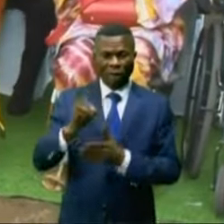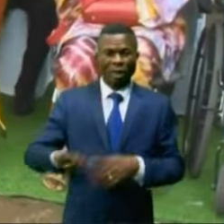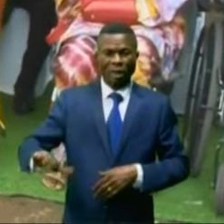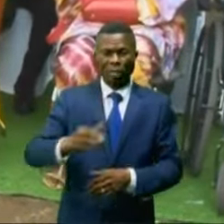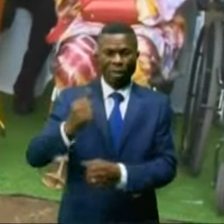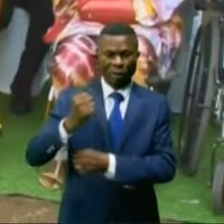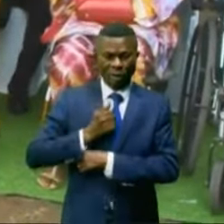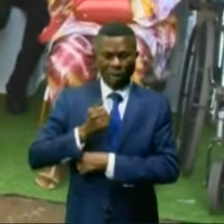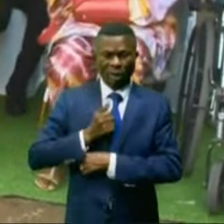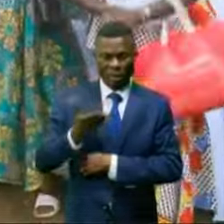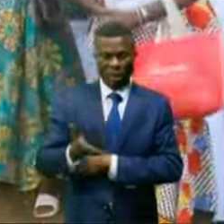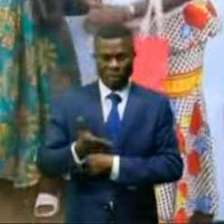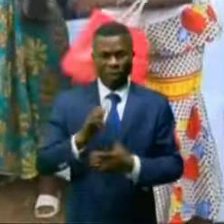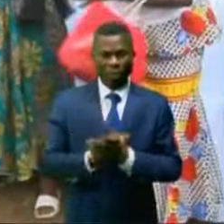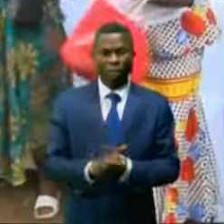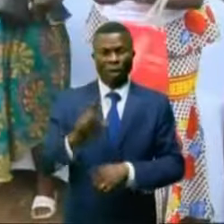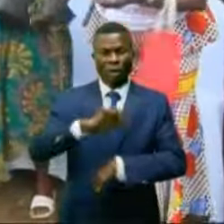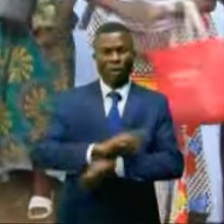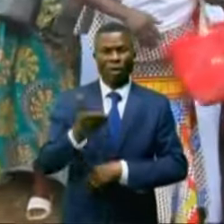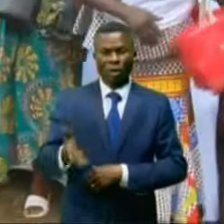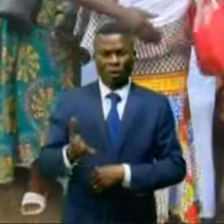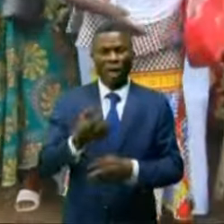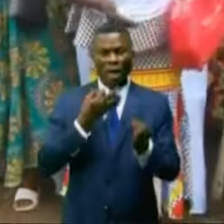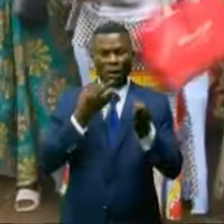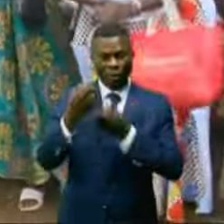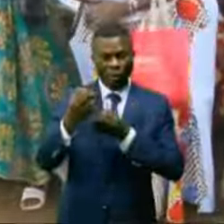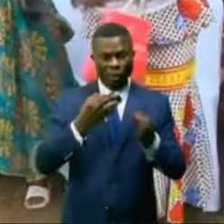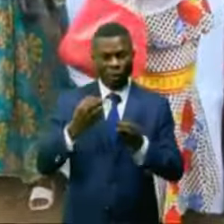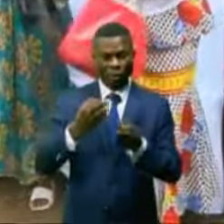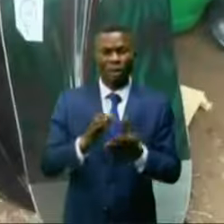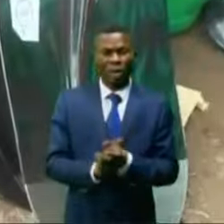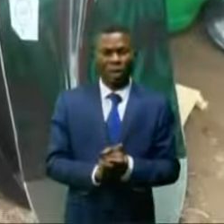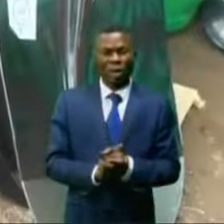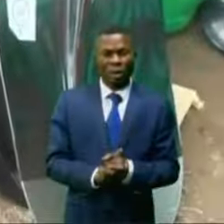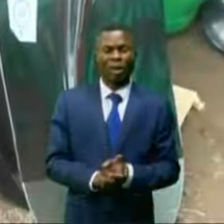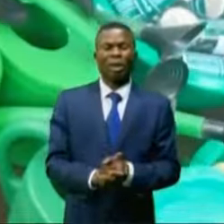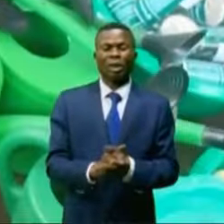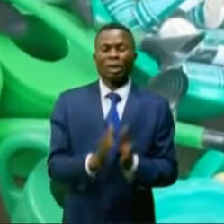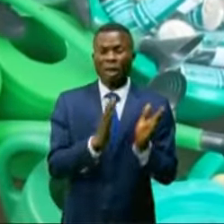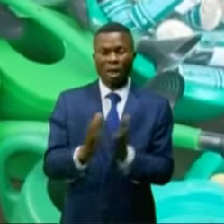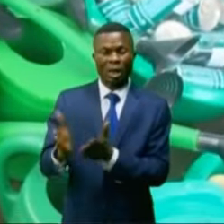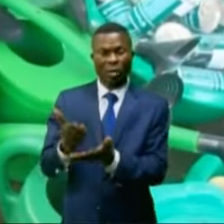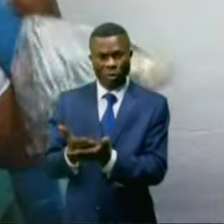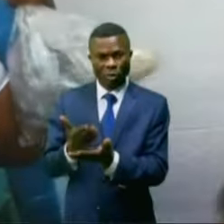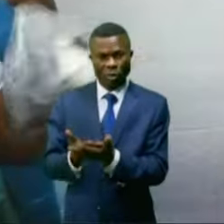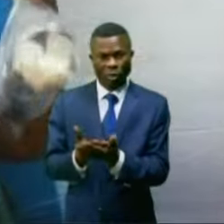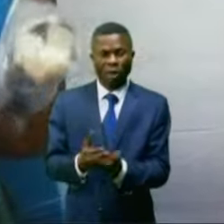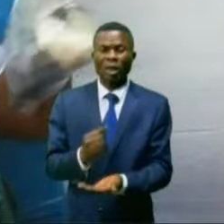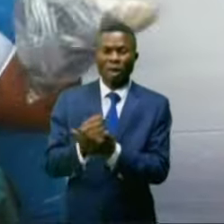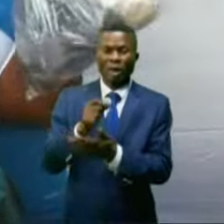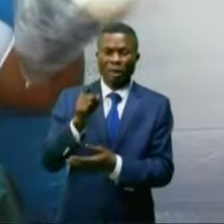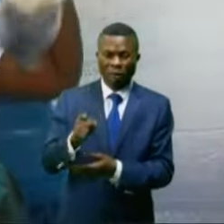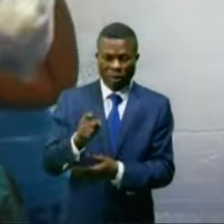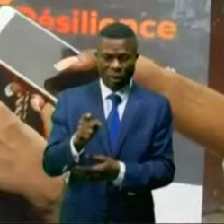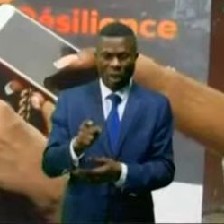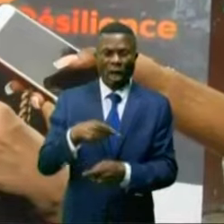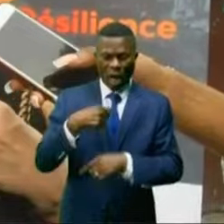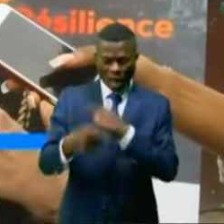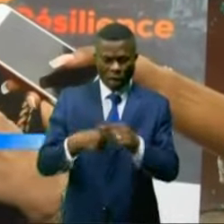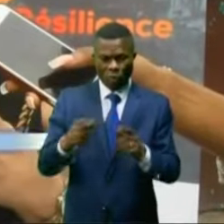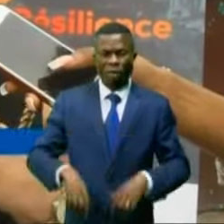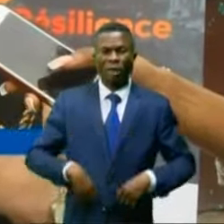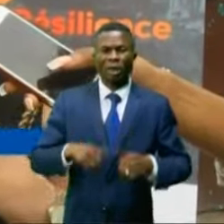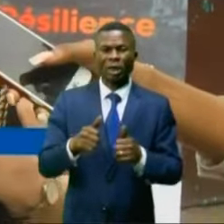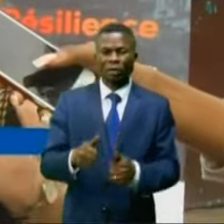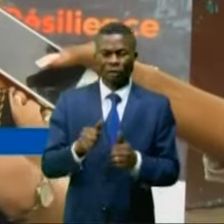Elle a, à cette même occasion, fait savoir que ces outils mis à leur disposition les aidera à répartir. On a répondu à l'appel